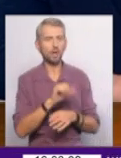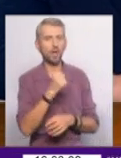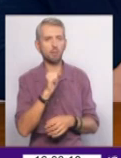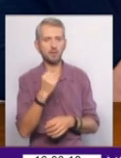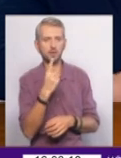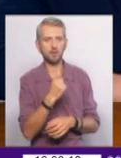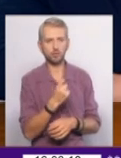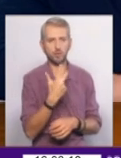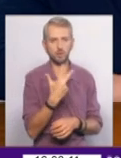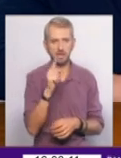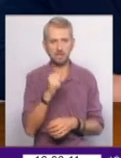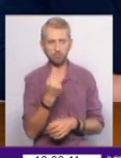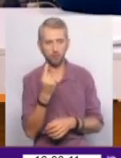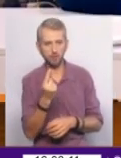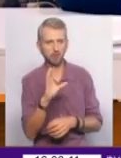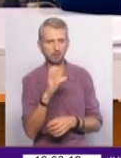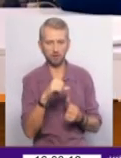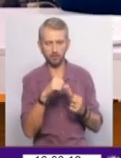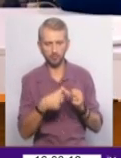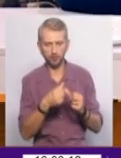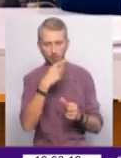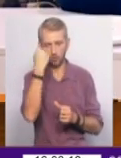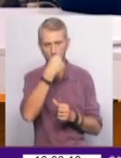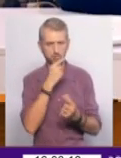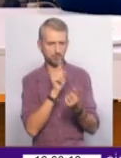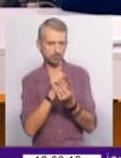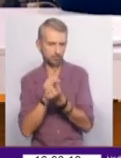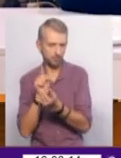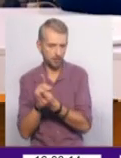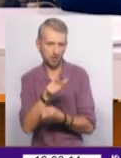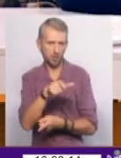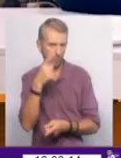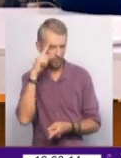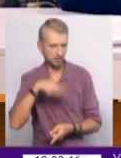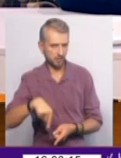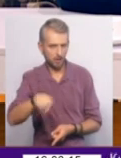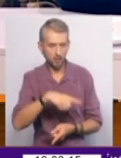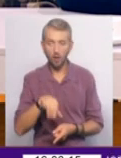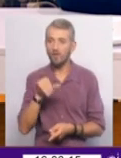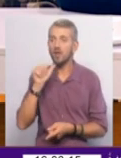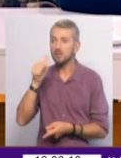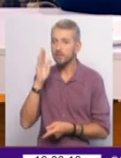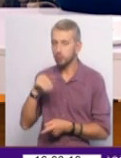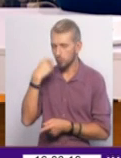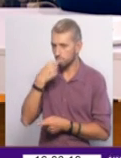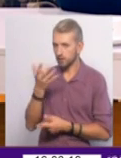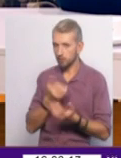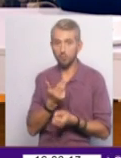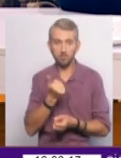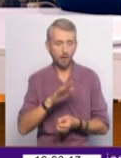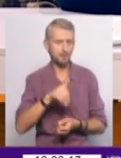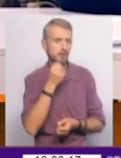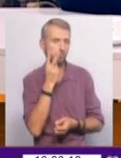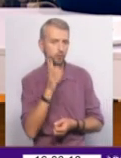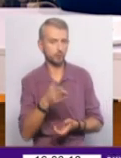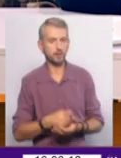103/1, кожна середа особистий прийом, мешканці знають. Тобто завтра у вас буде особистий прийом? Так, після обіду.